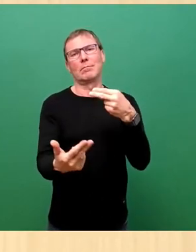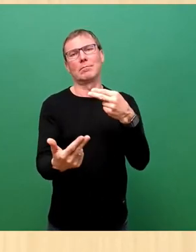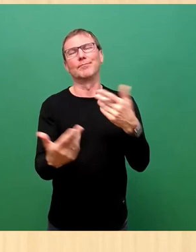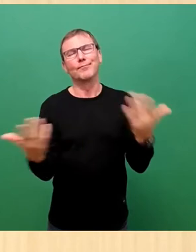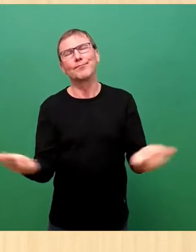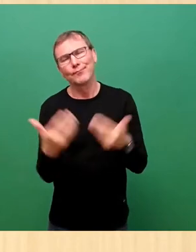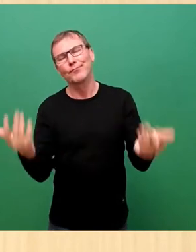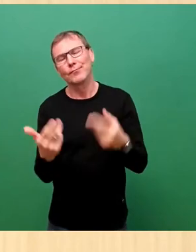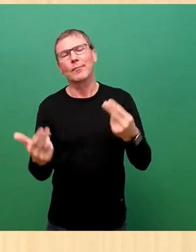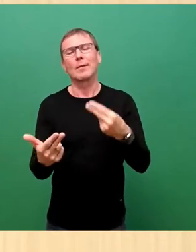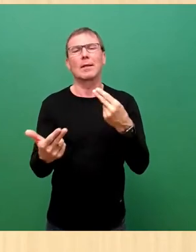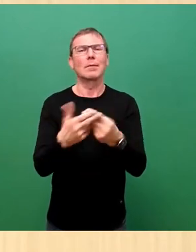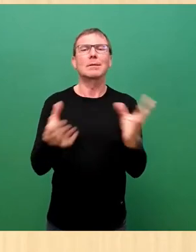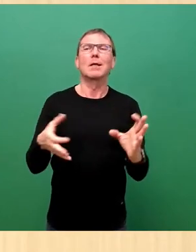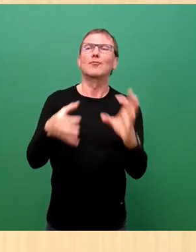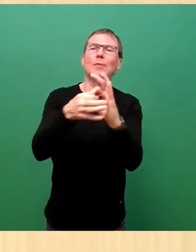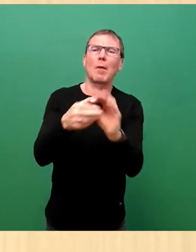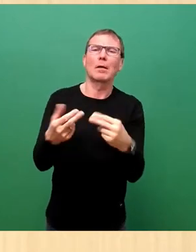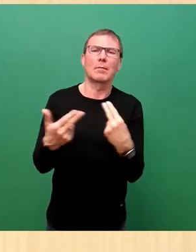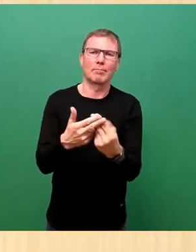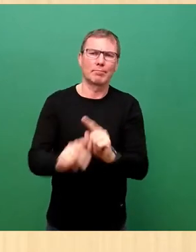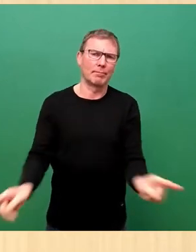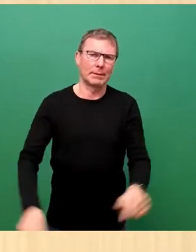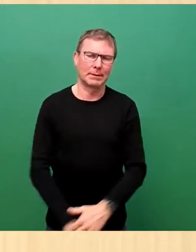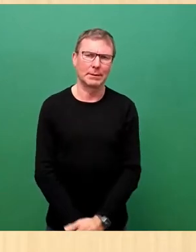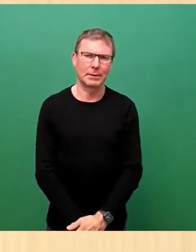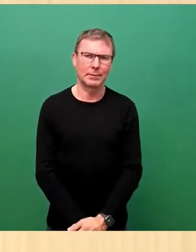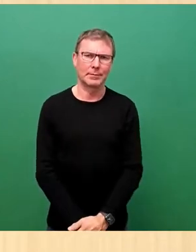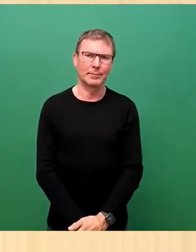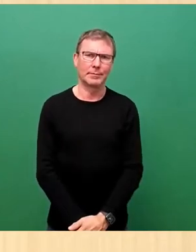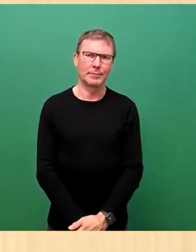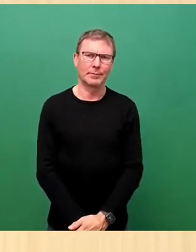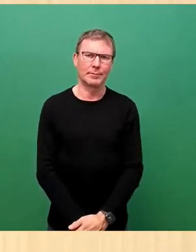den Zusammenhang an der Stelle nicht gut finden.